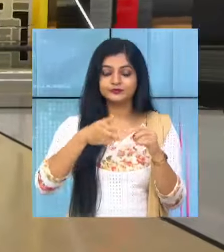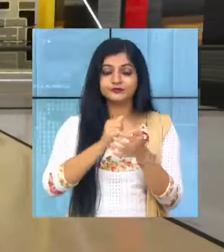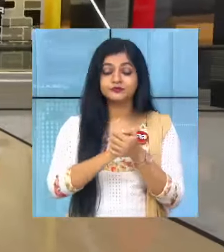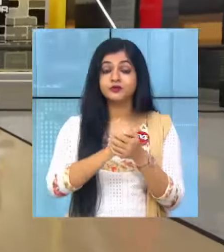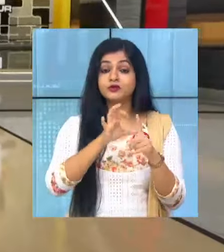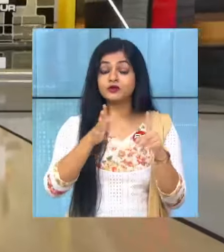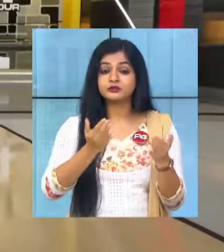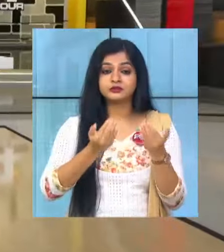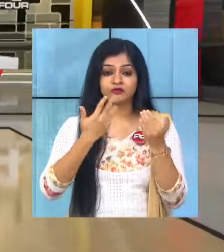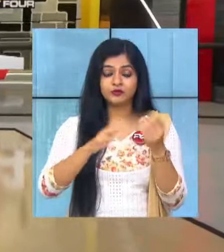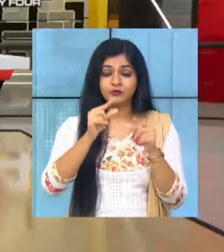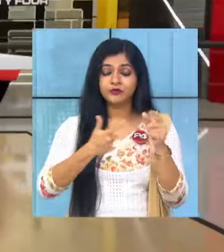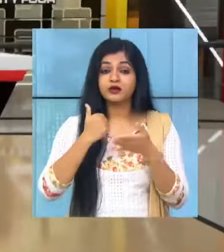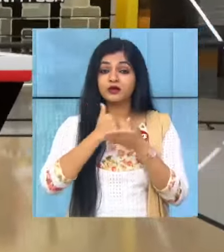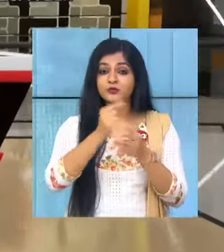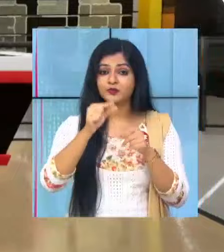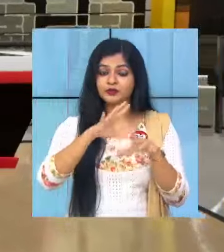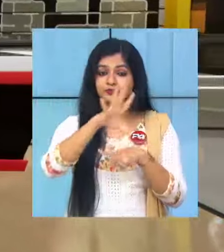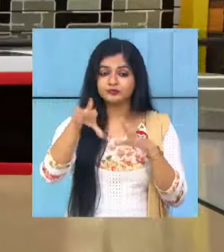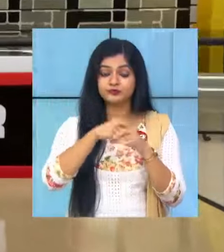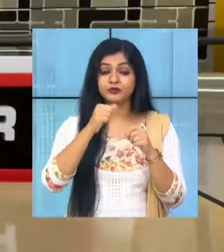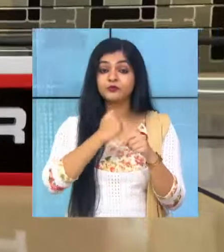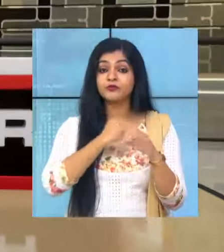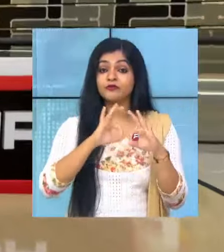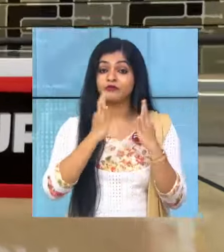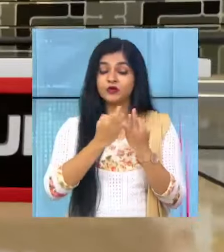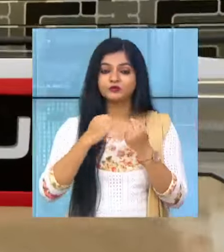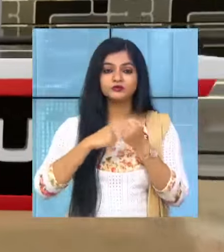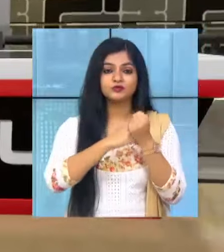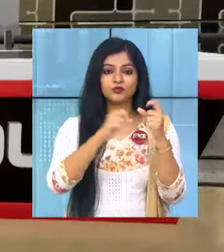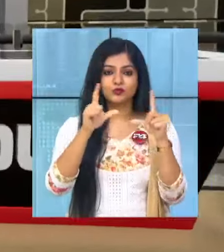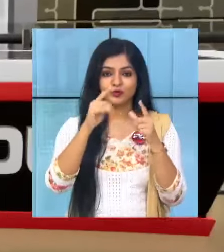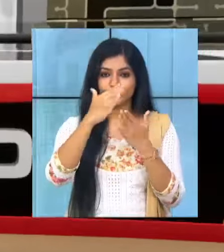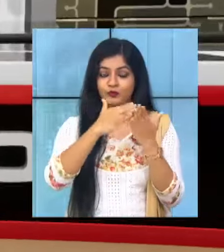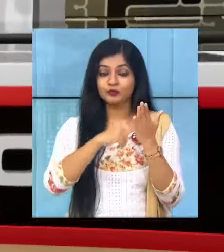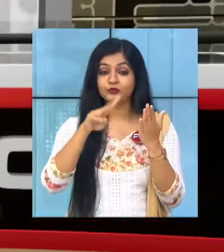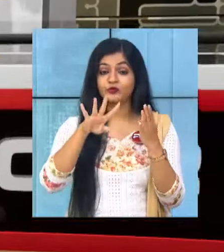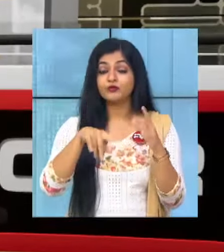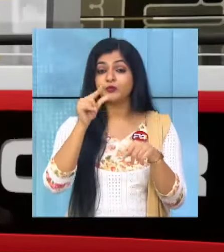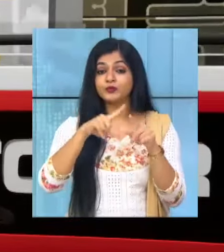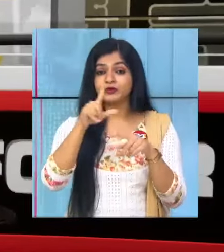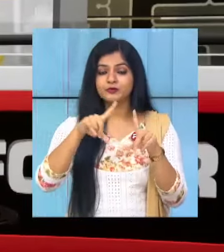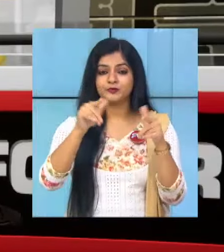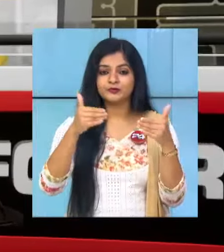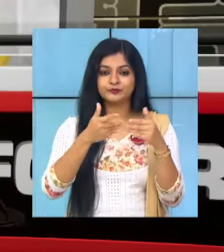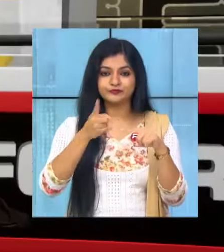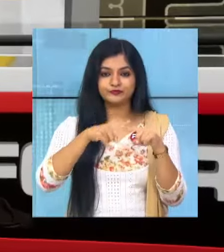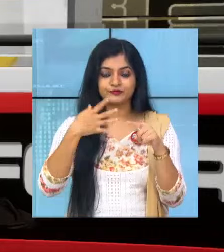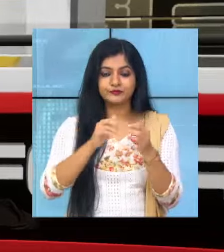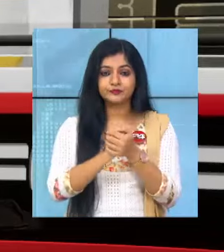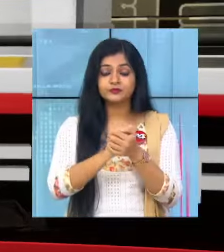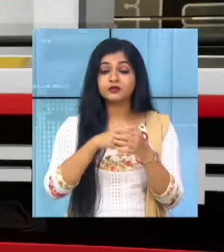അതിജീവിച്ചവരും രക്ഷാപ്രവർത്തകരും പങ്കെടുത്ത എന്റെ കുടുംബം വയനാടിനൊപ്പം പരിപാടിയിൽ 24 പ്രേക്ഷകരുടെ ജില്ലാ സമ്മേളനം നടന്നു ദുരന്ത